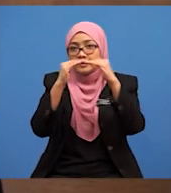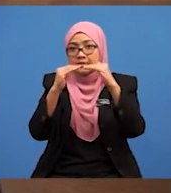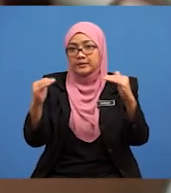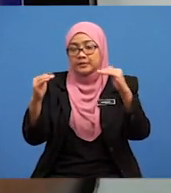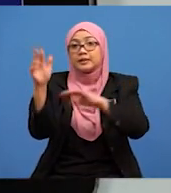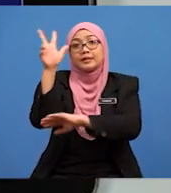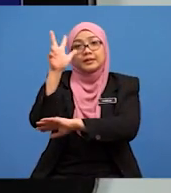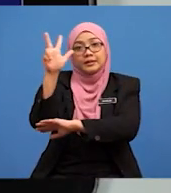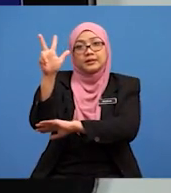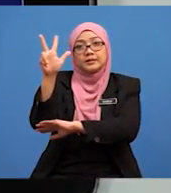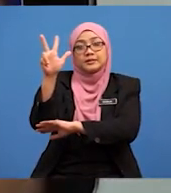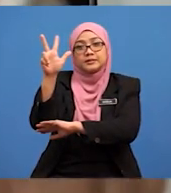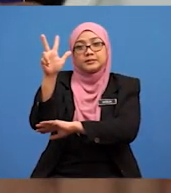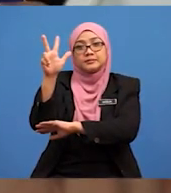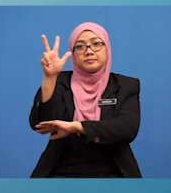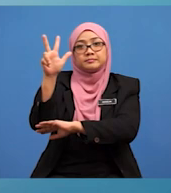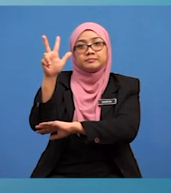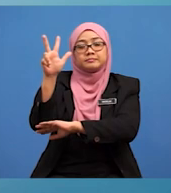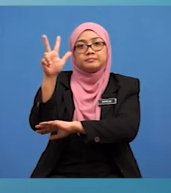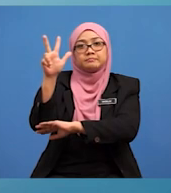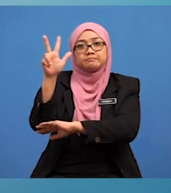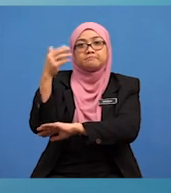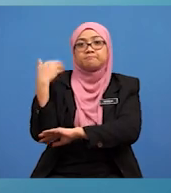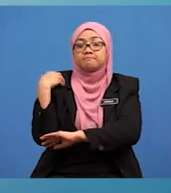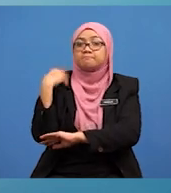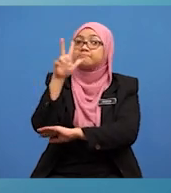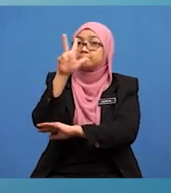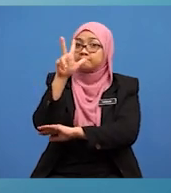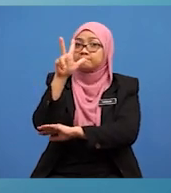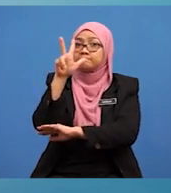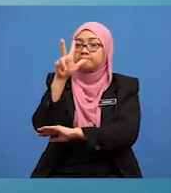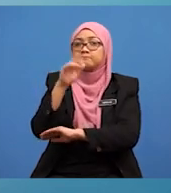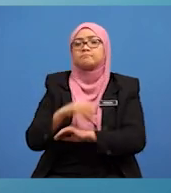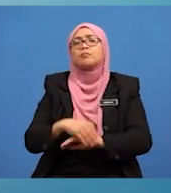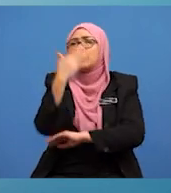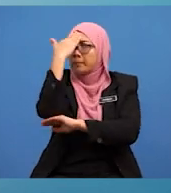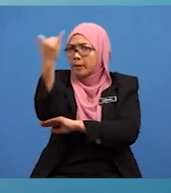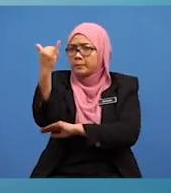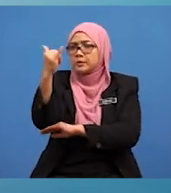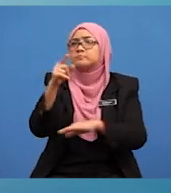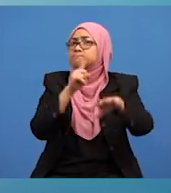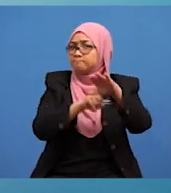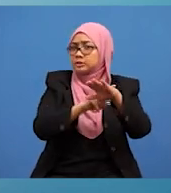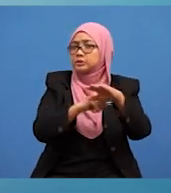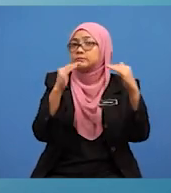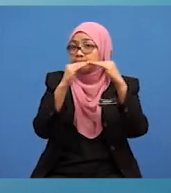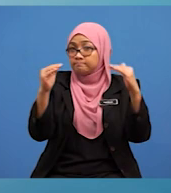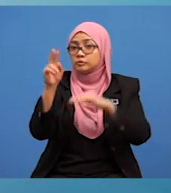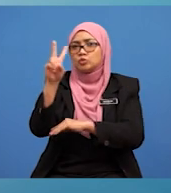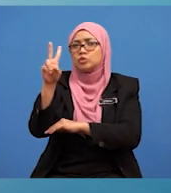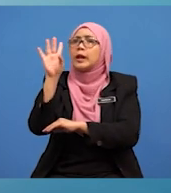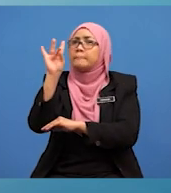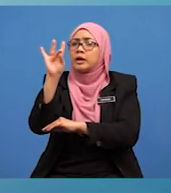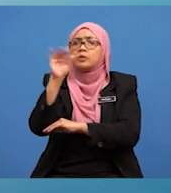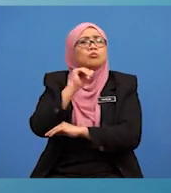petala ketiga. Mengapakah di petala kedua 8 elektron, bukannya 11 elektron?